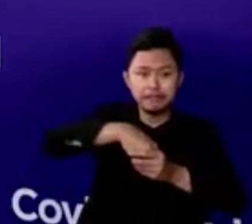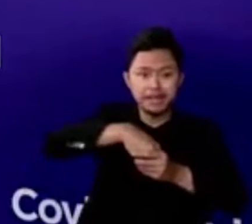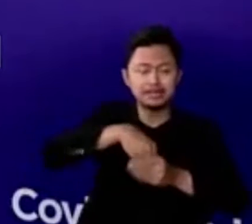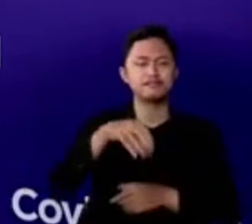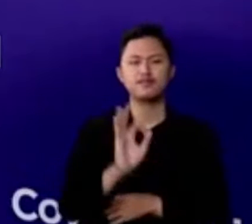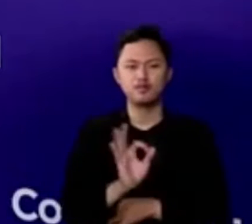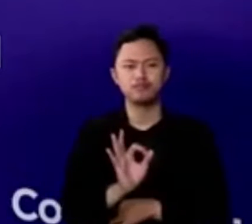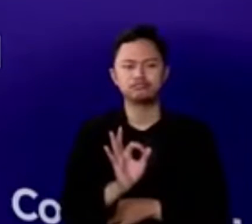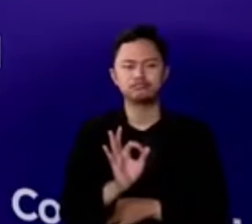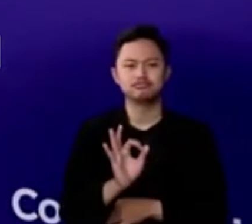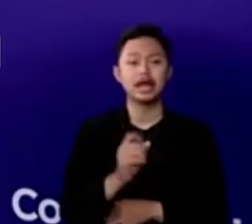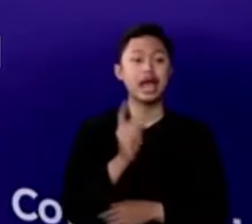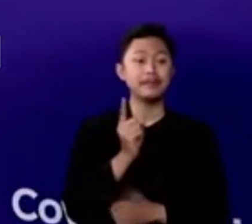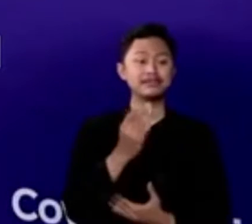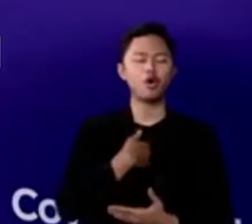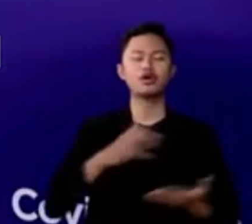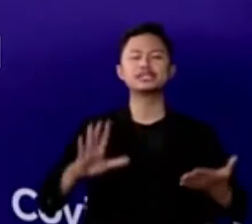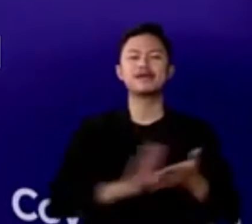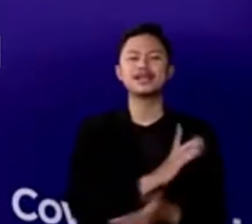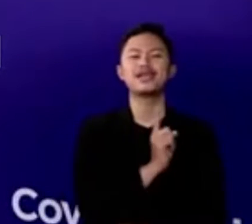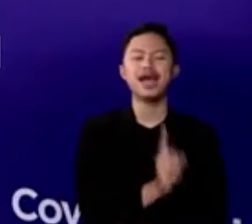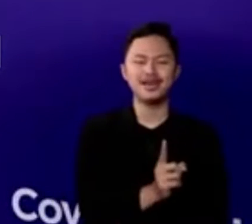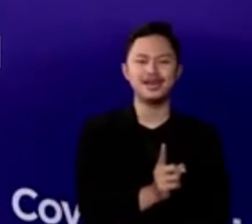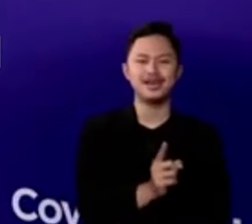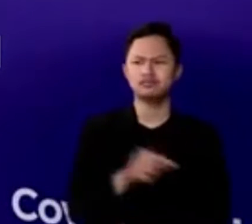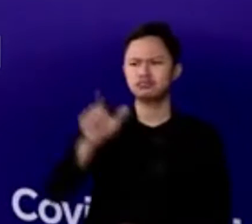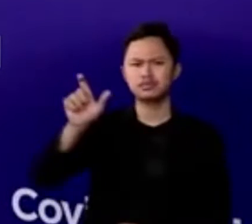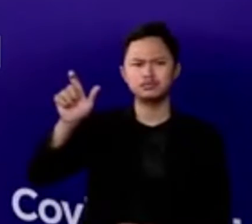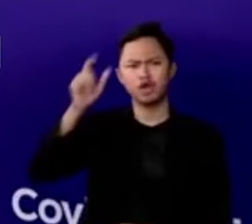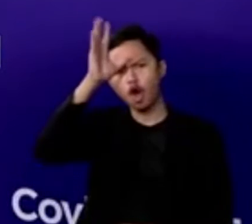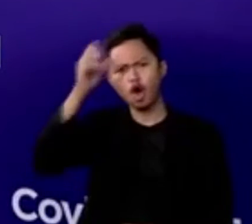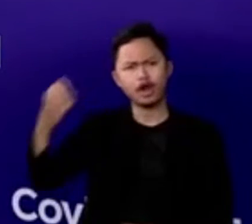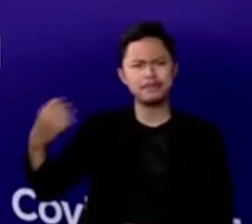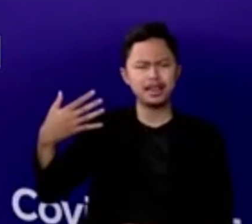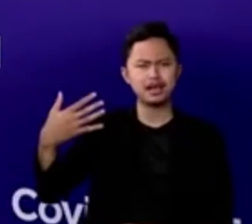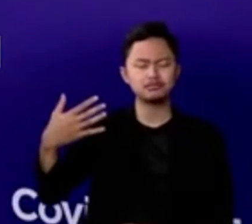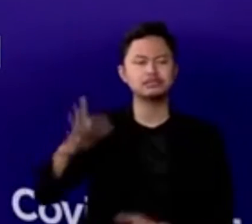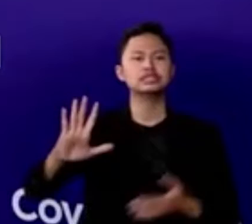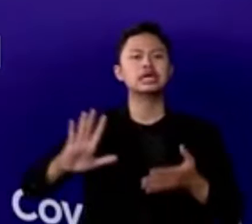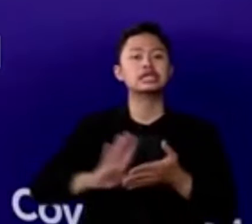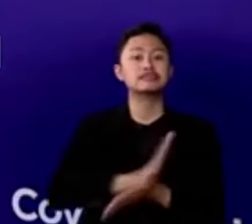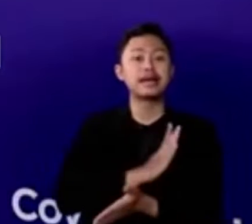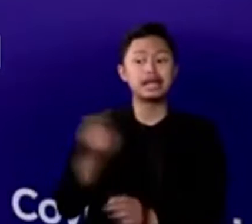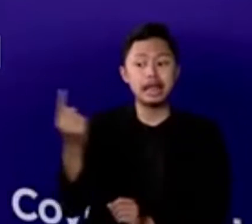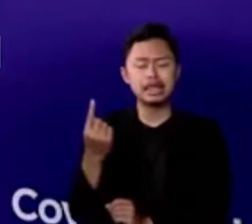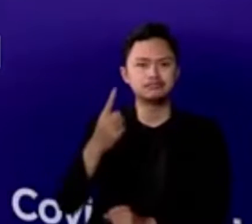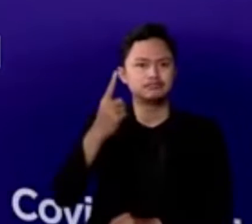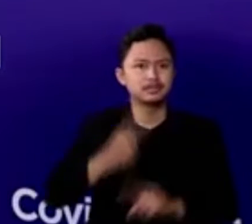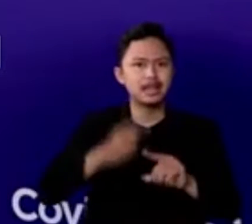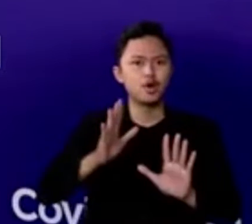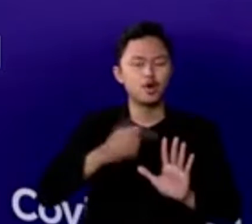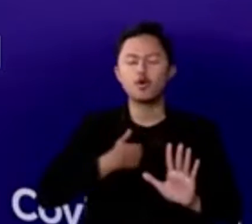tersebut kemudian karena dapat momentumnya akan ada yang bilang bahwa kesempatan itu janjian hanya datang sekali